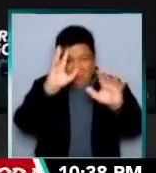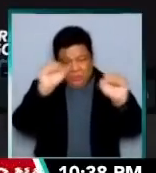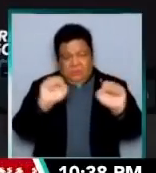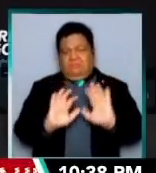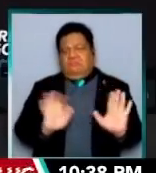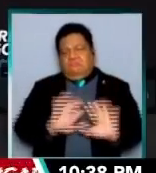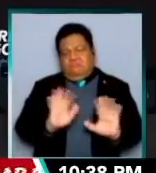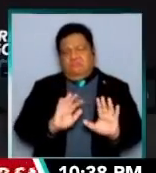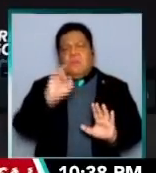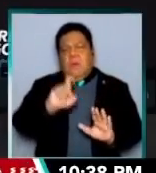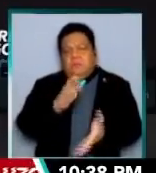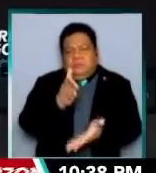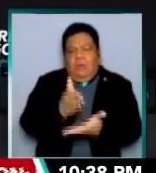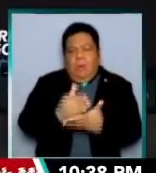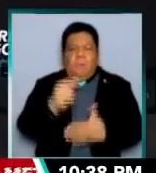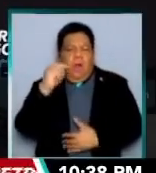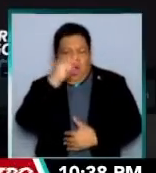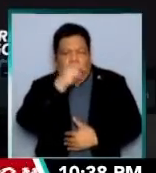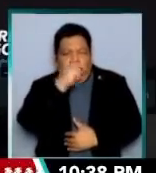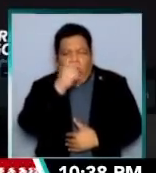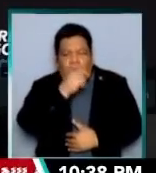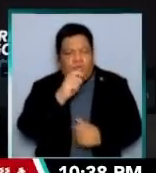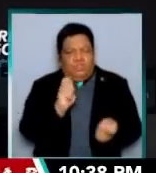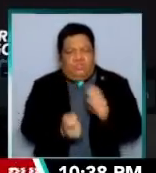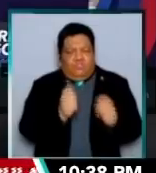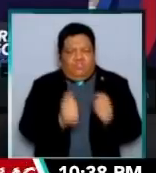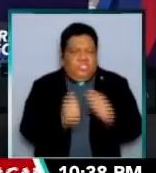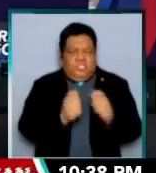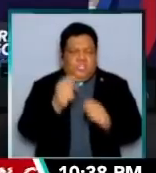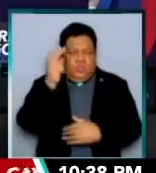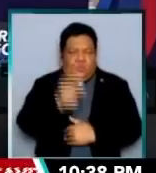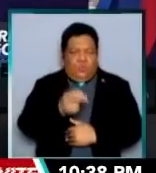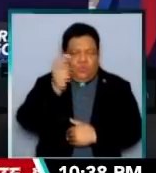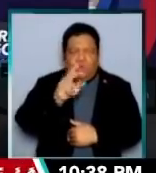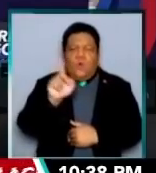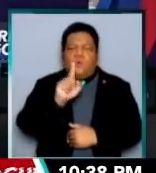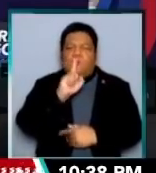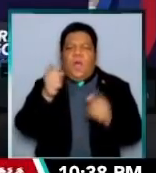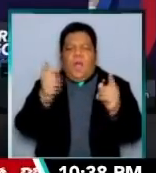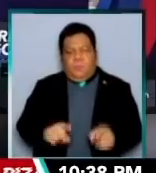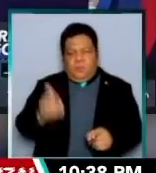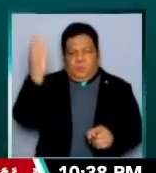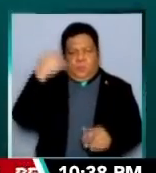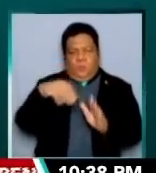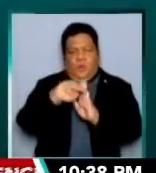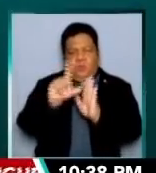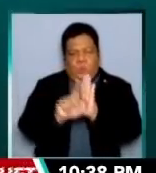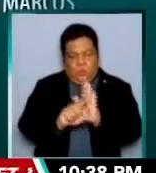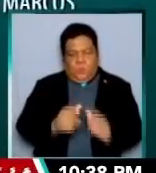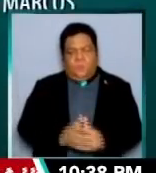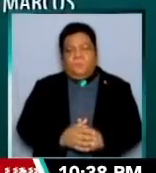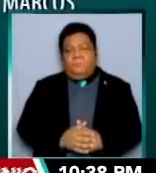ang pagsisinungaling at pagbabago sa ating kasaysayan ng kung ano ang tunay na nangyari noong panahon ni dating Pangulong Marcos. Sagot